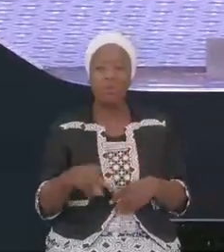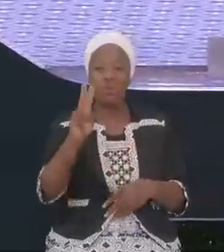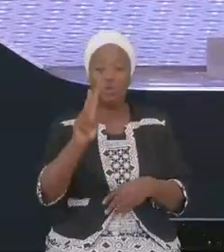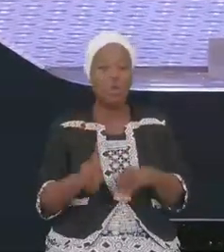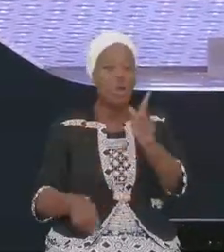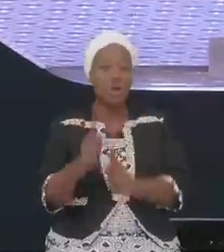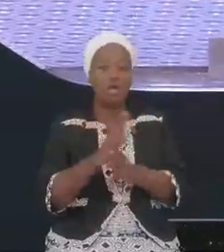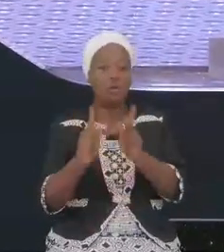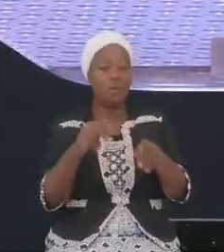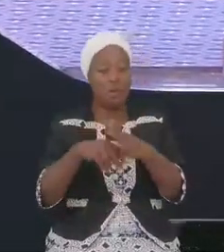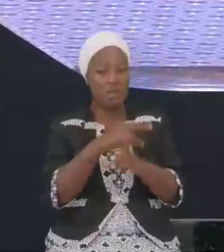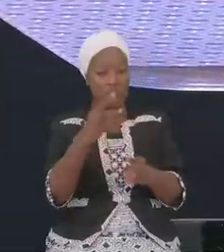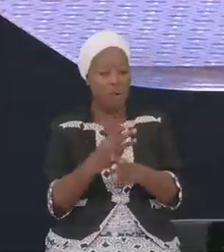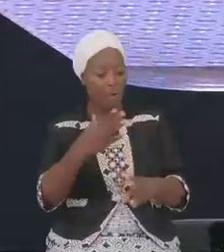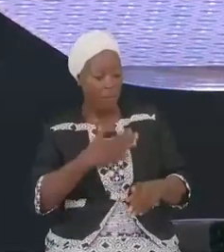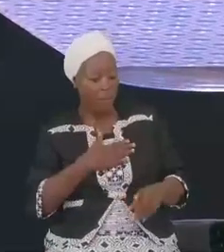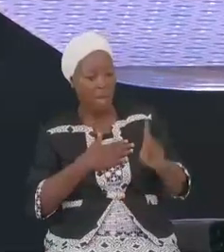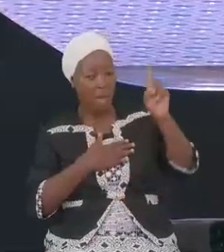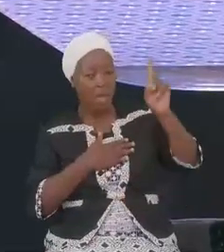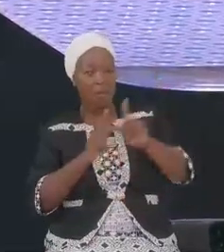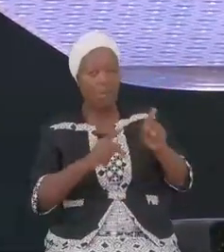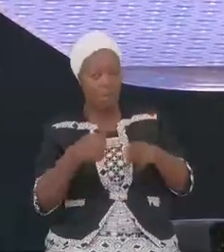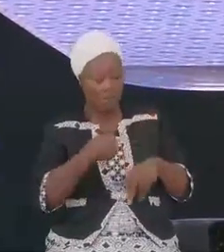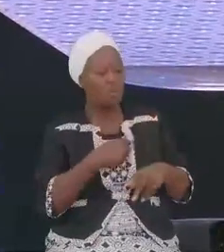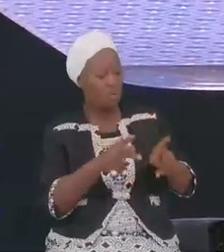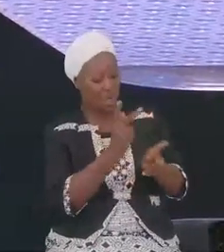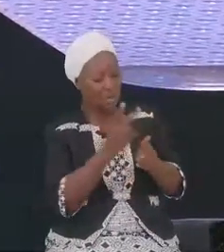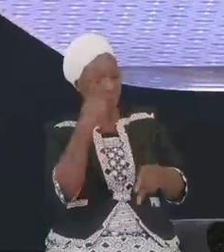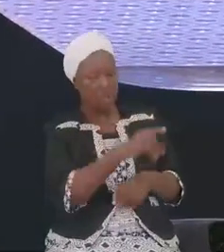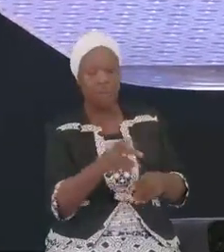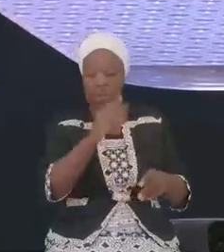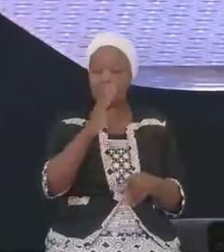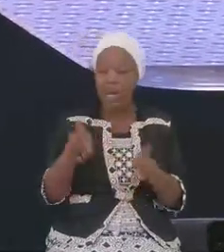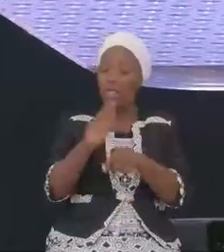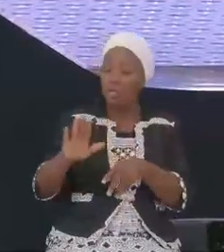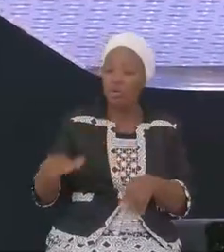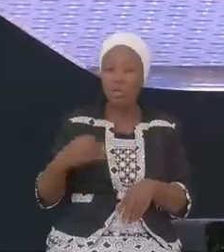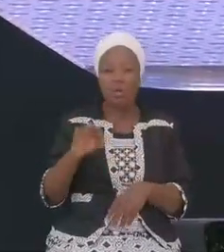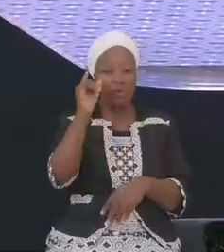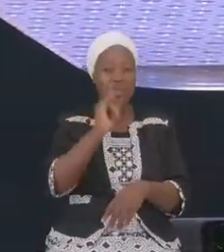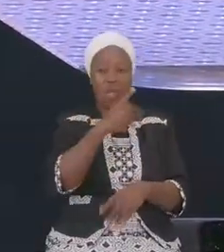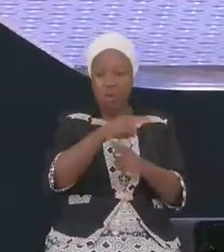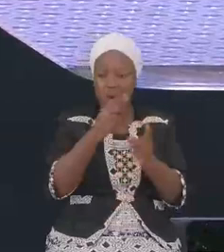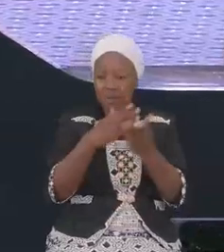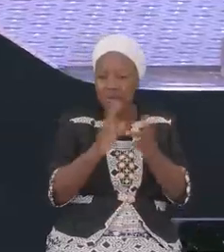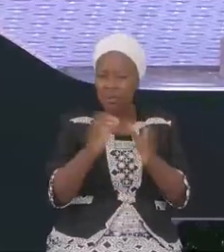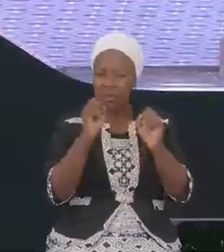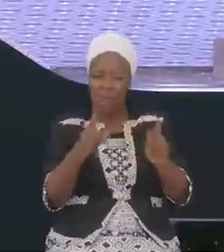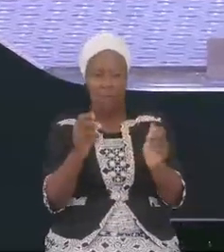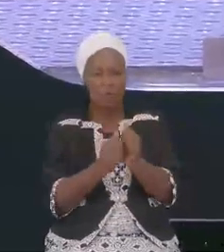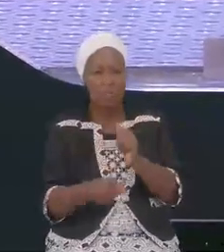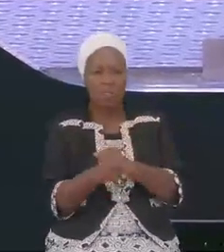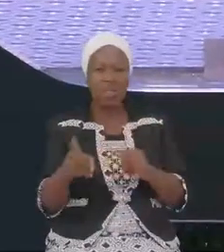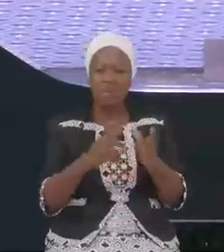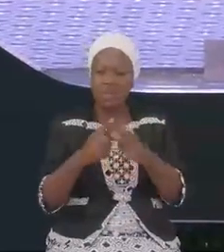dans le monde, alors mon peuple, je vais prendre soin d'eux. Ils seront comme les enfants d'Israël lorsque toutes choses va bien avec